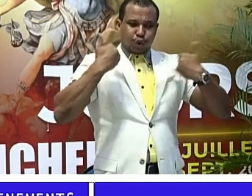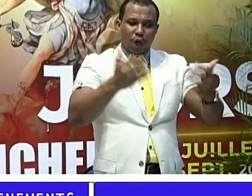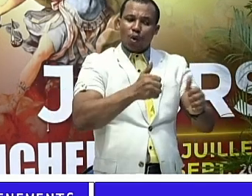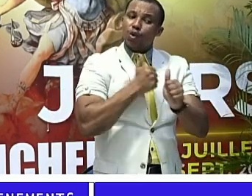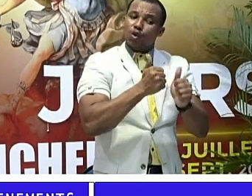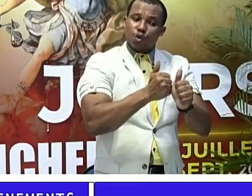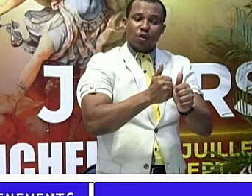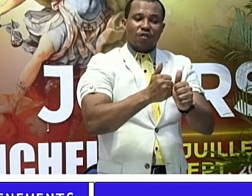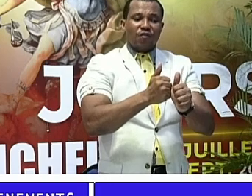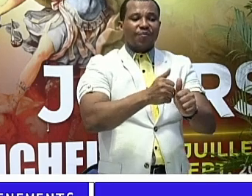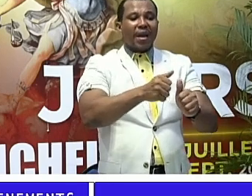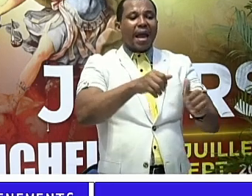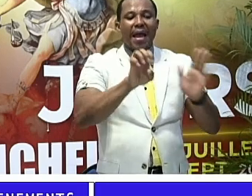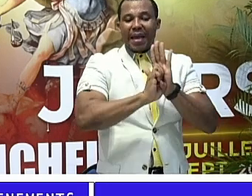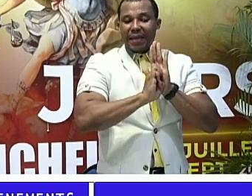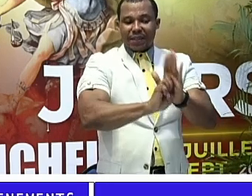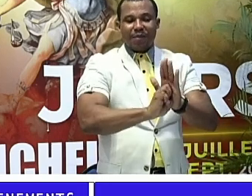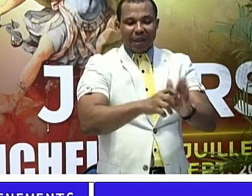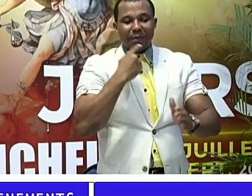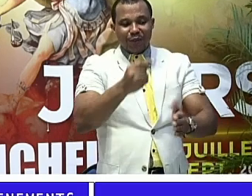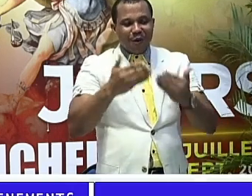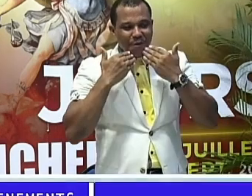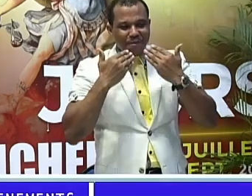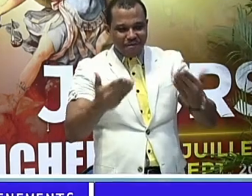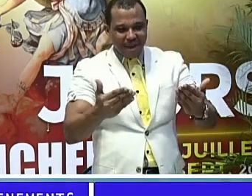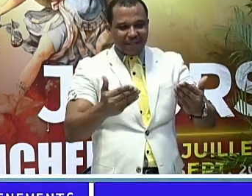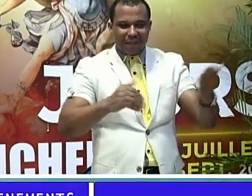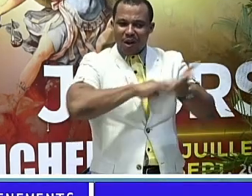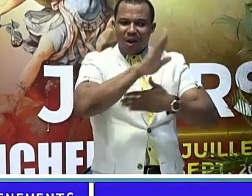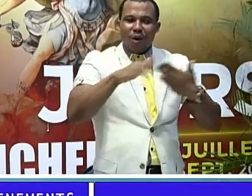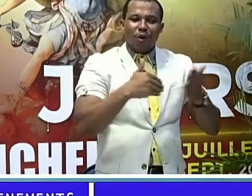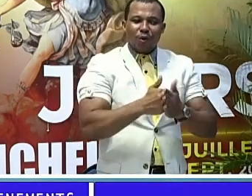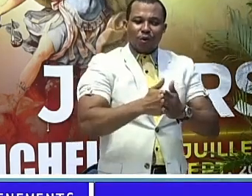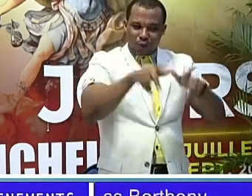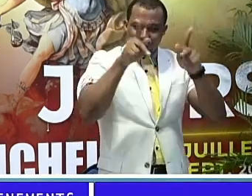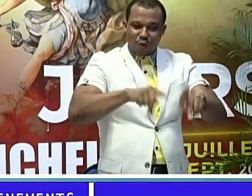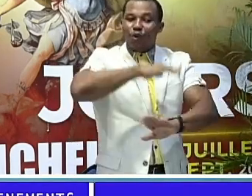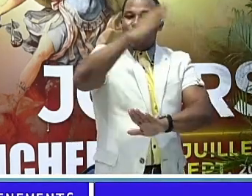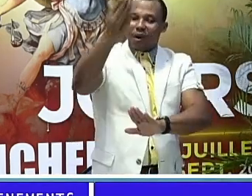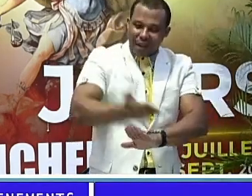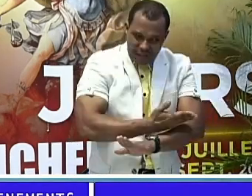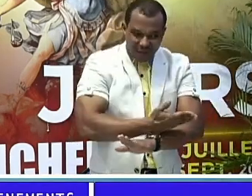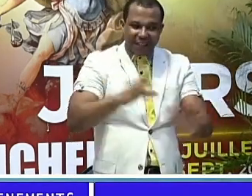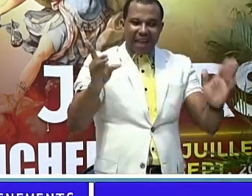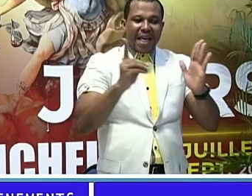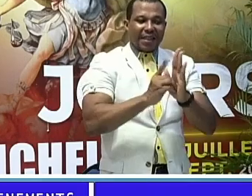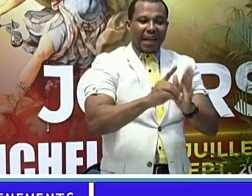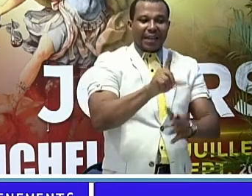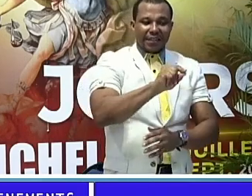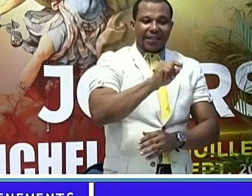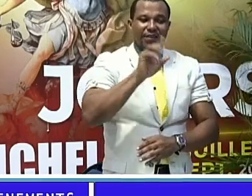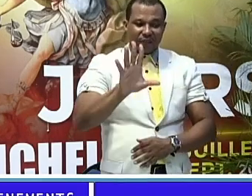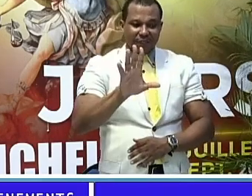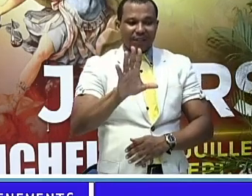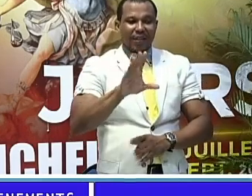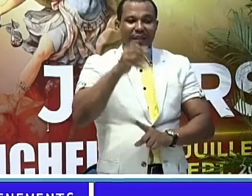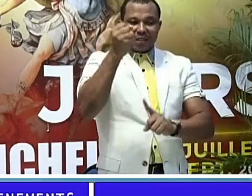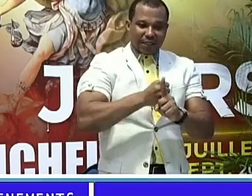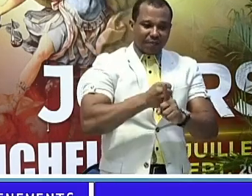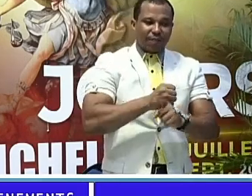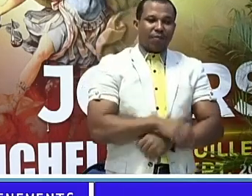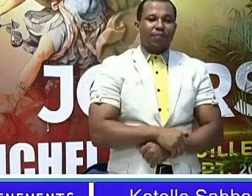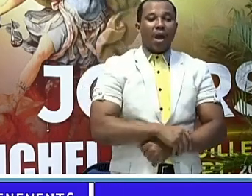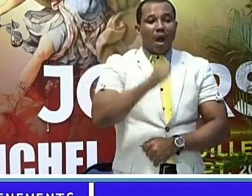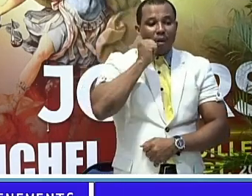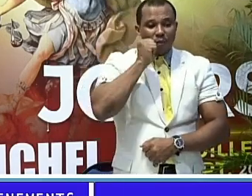exemple là pour nous apprendre dire merci. Donc nous toutes nous invités pour grand événement ça. Demain mes